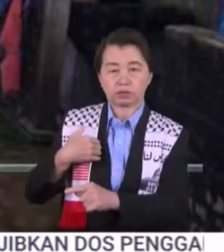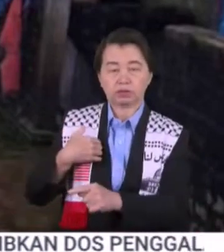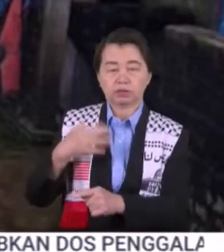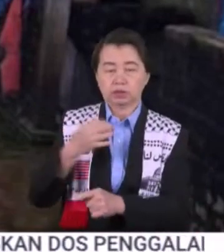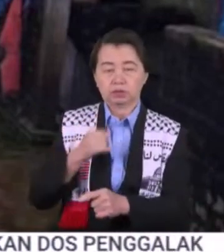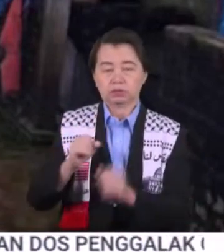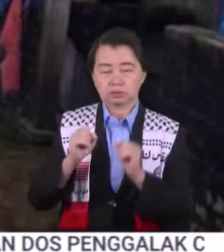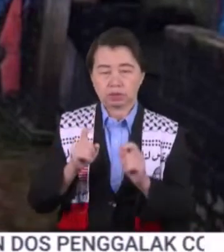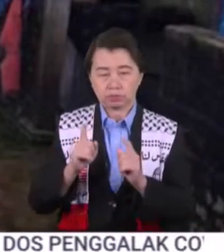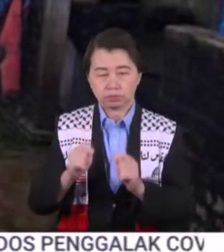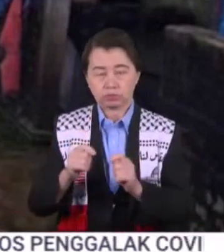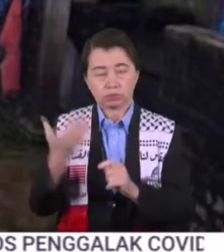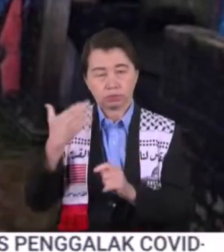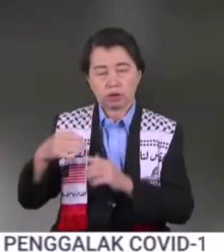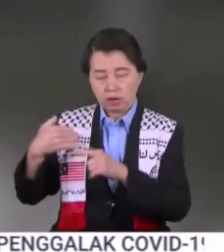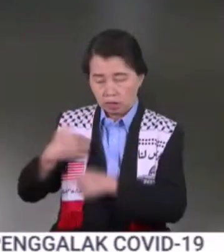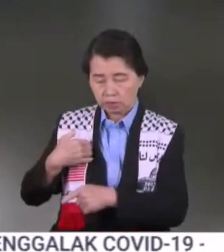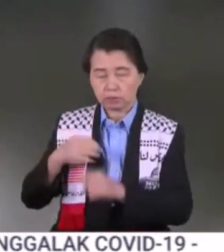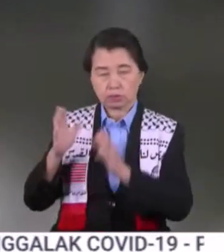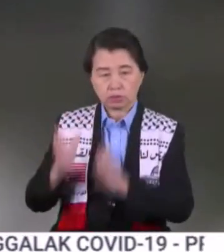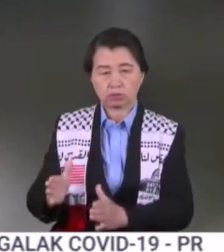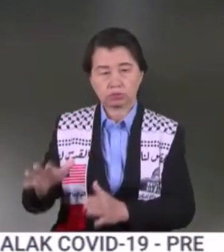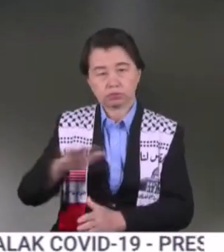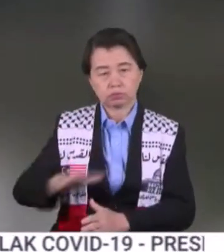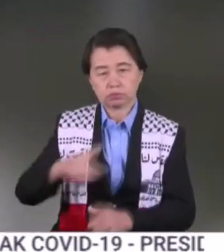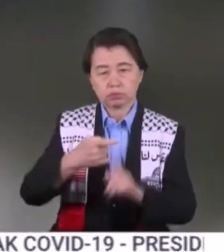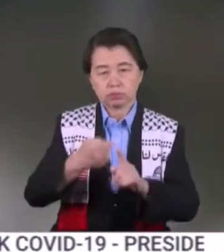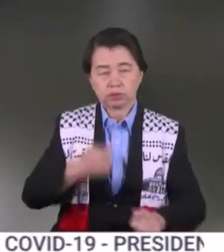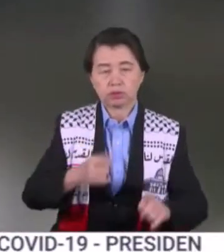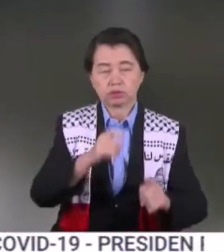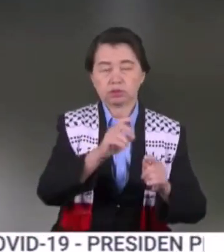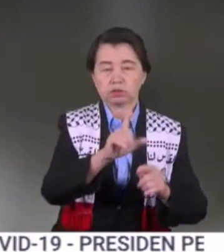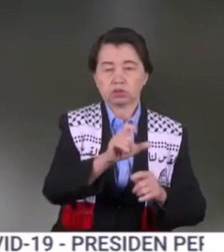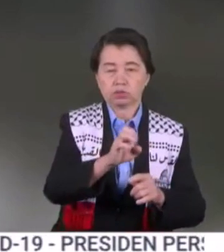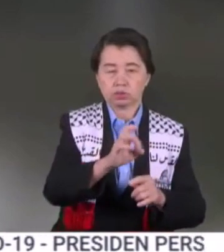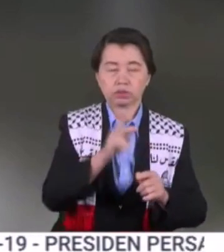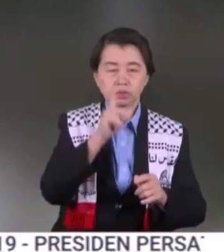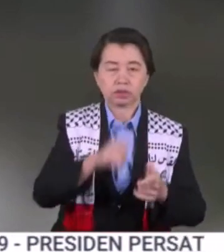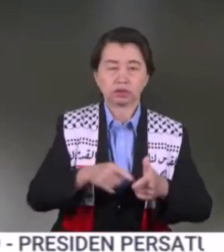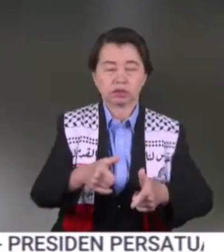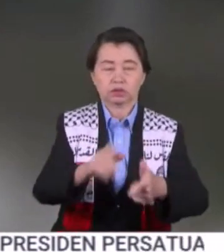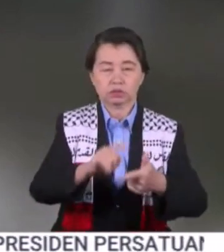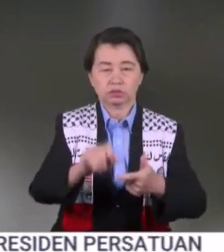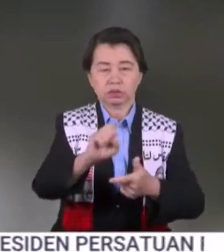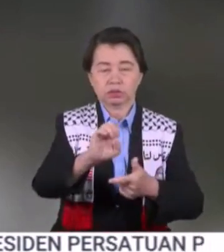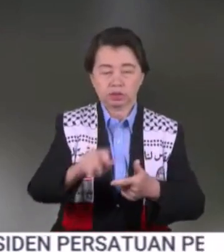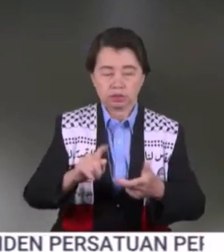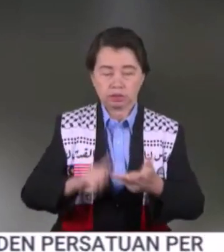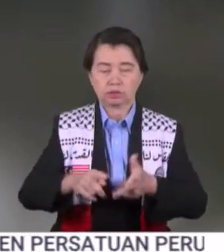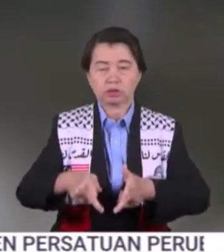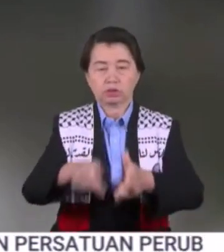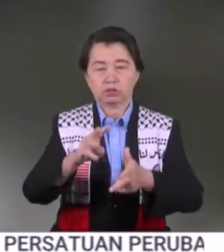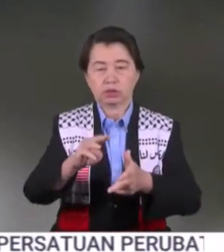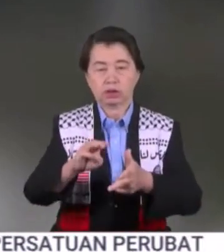dibuka Sabtu lepas yang menempatkan penduduk antaranya dari lorong Kedah lorong sidang Osman dan lorong mesra